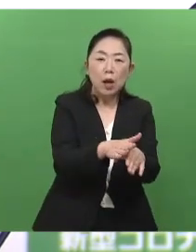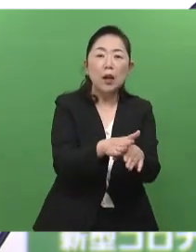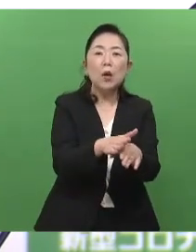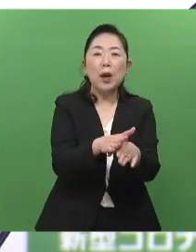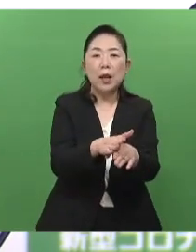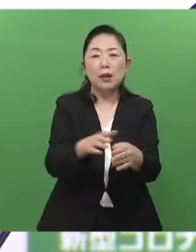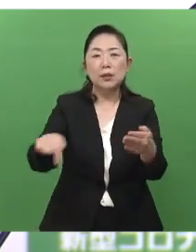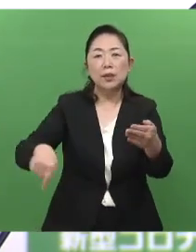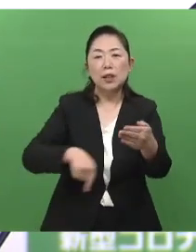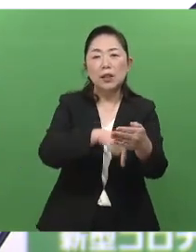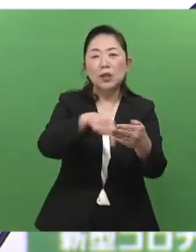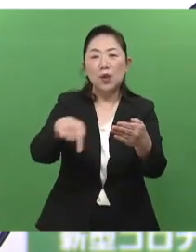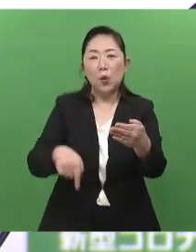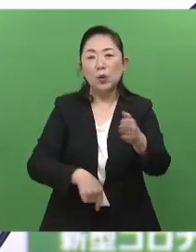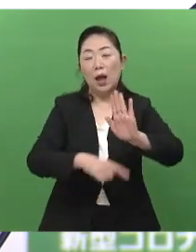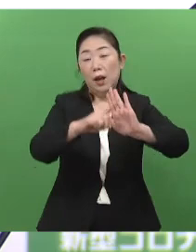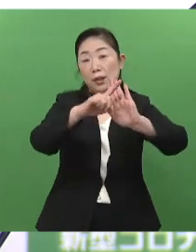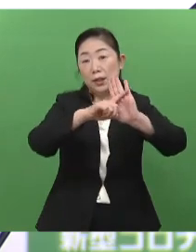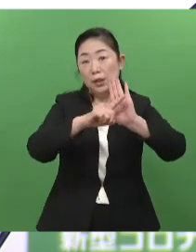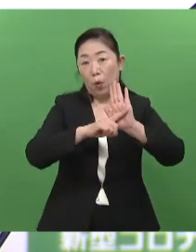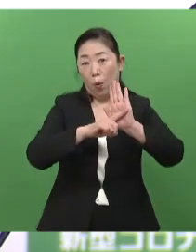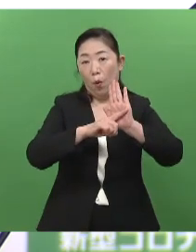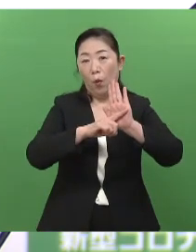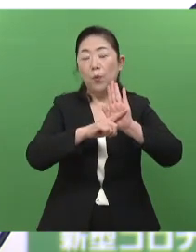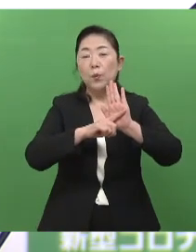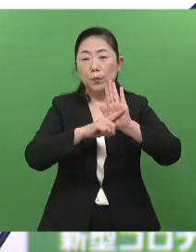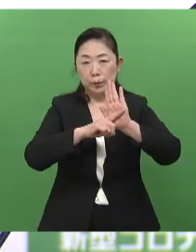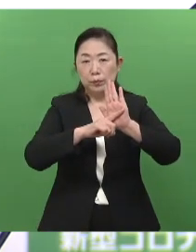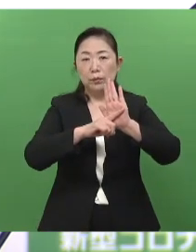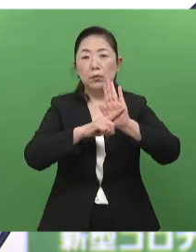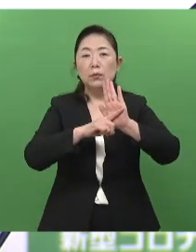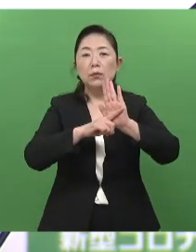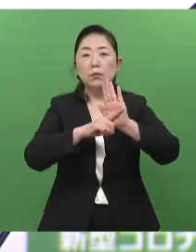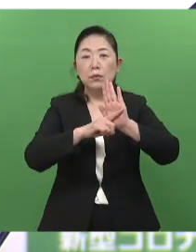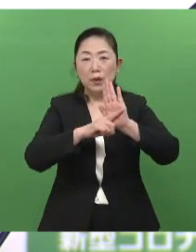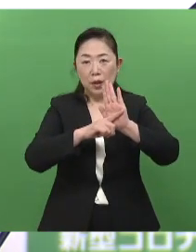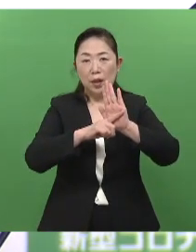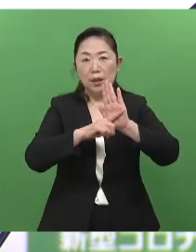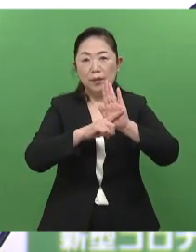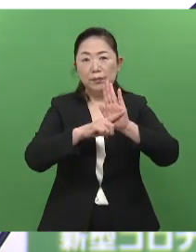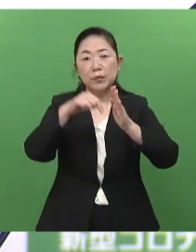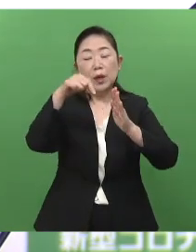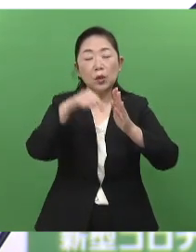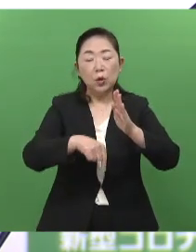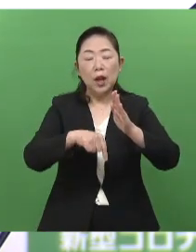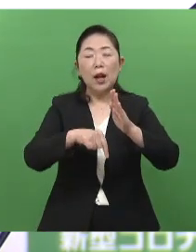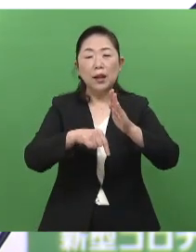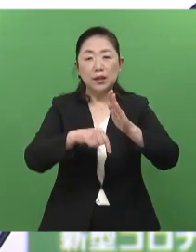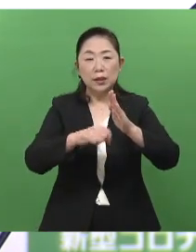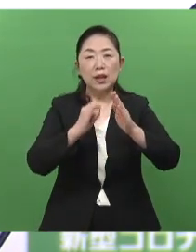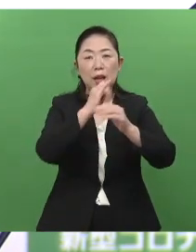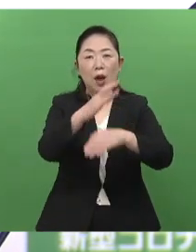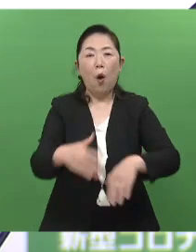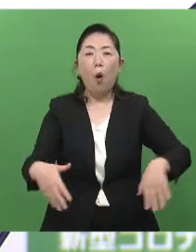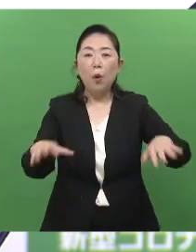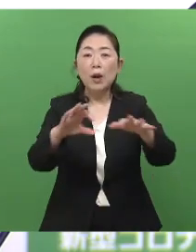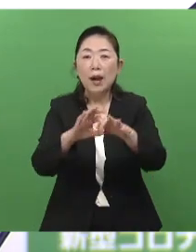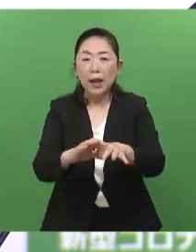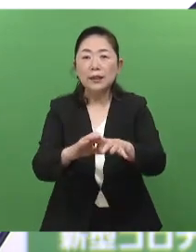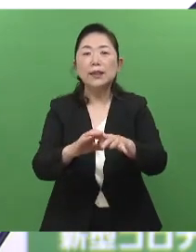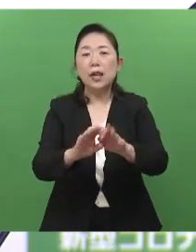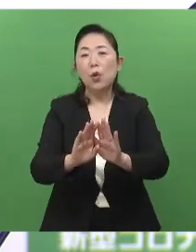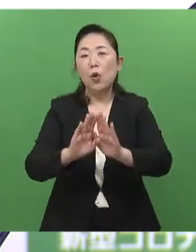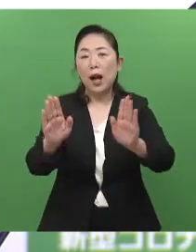ような事項としてのオンラインでの開催や延期ということ